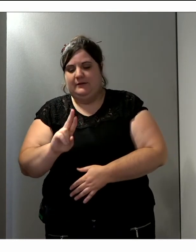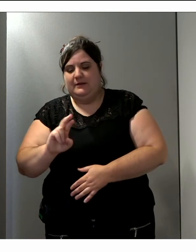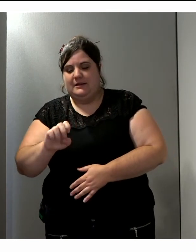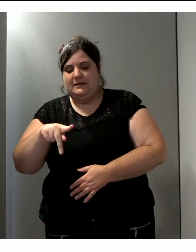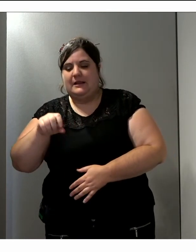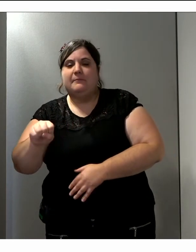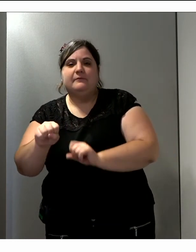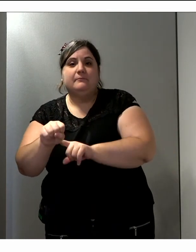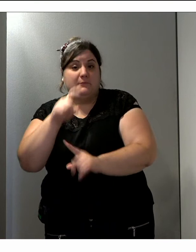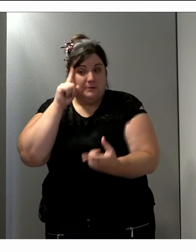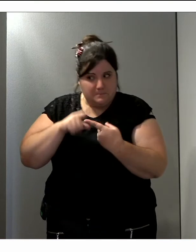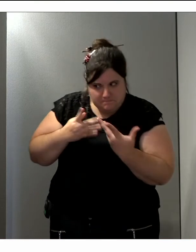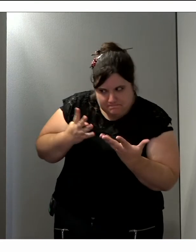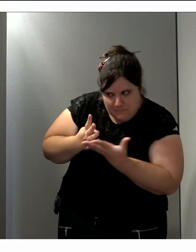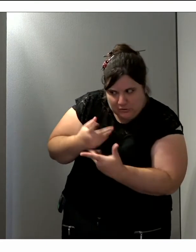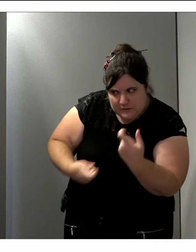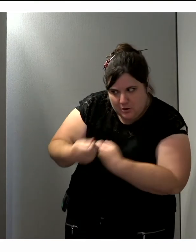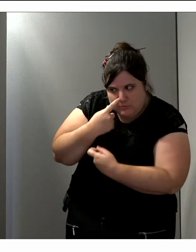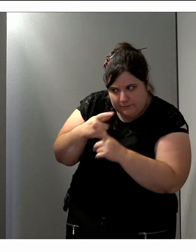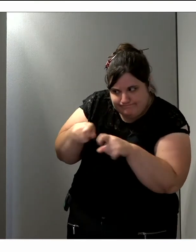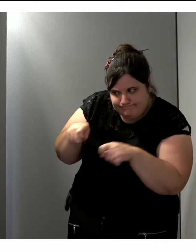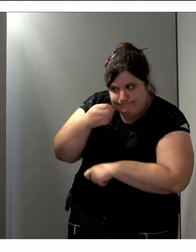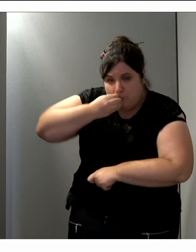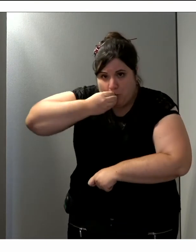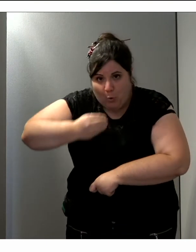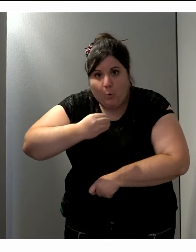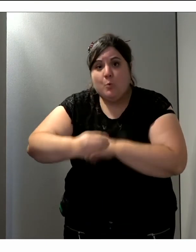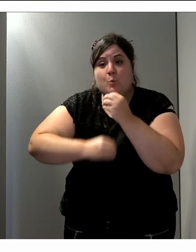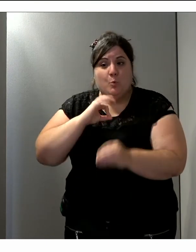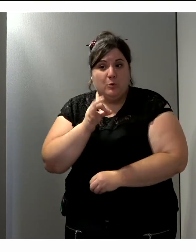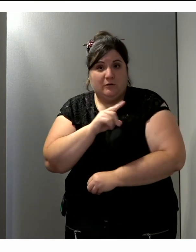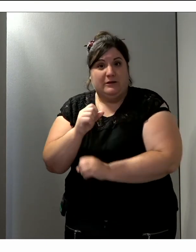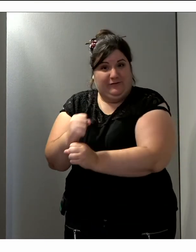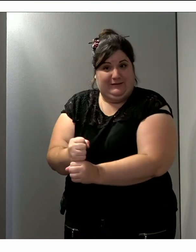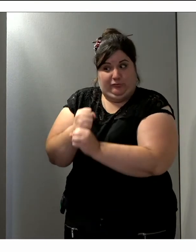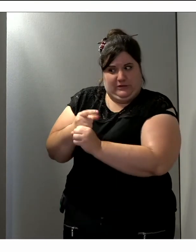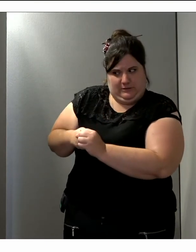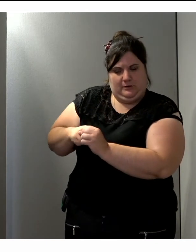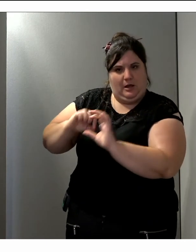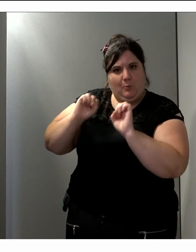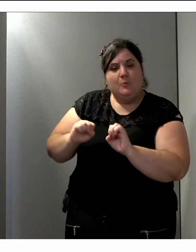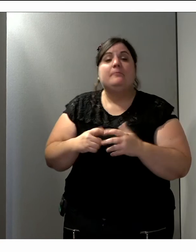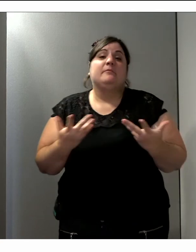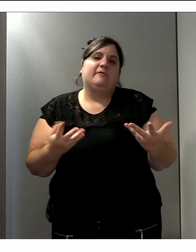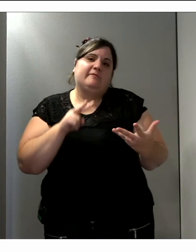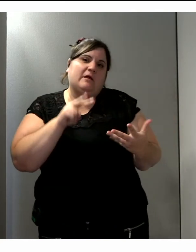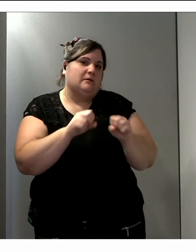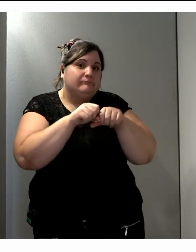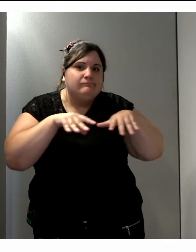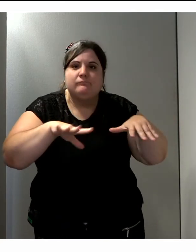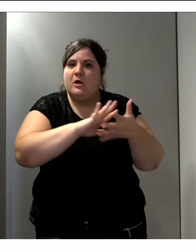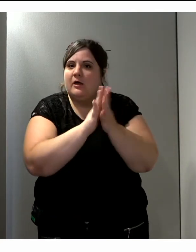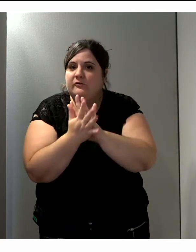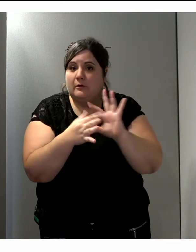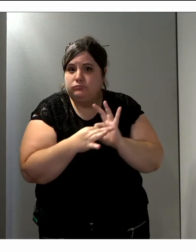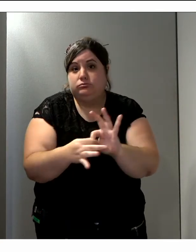modèle et soutenir. Et puis évidemment le tissu partenarial et notamment associatif. Et parmi les projets que l'on est en train de pousser, 3